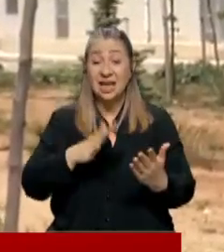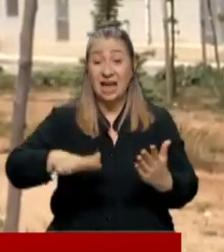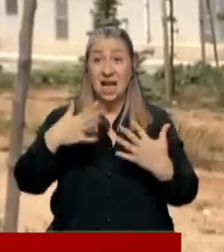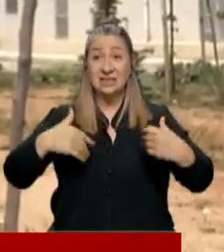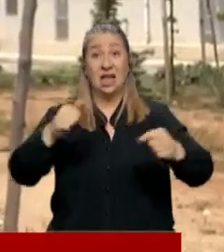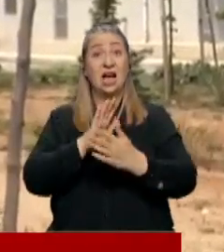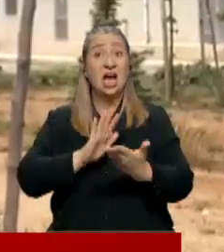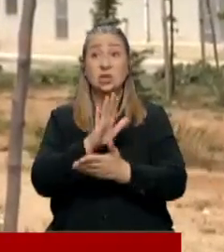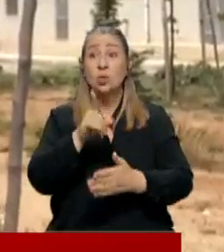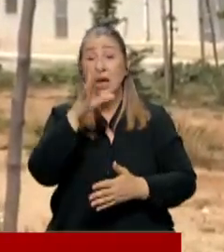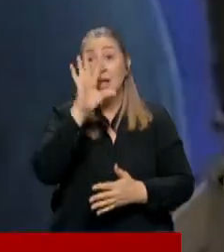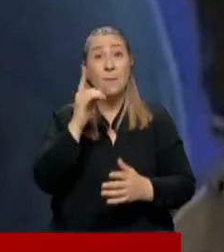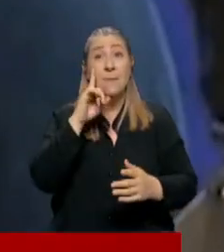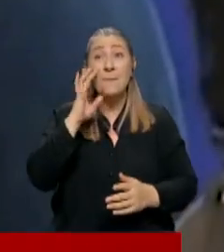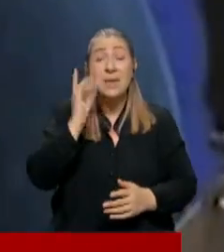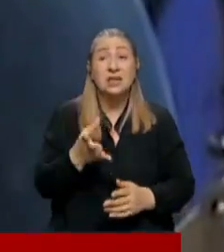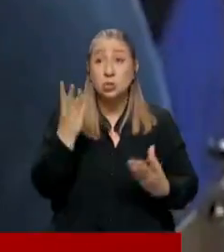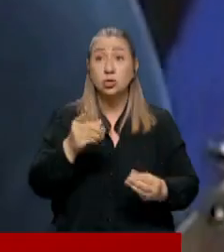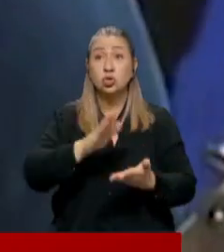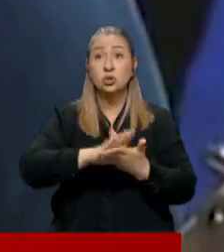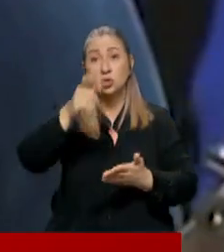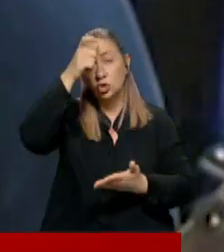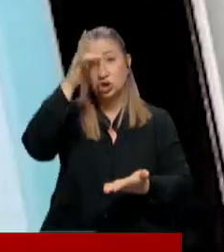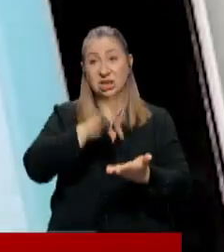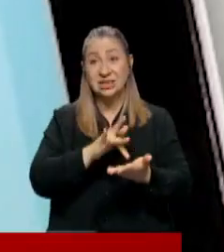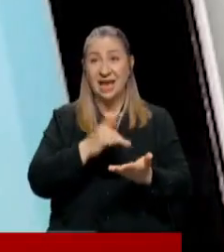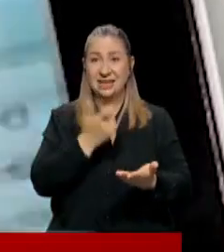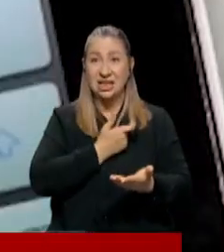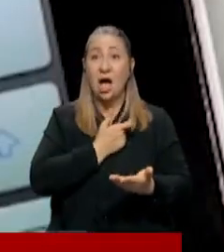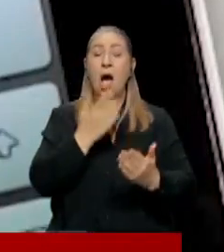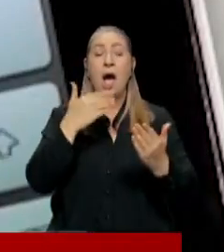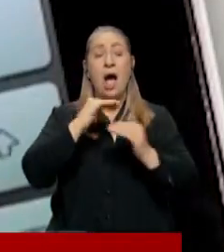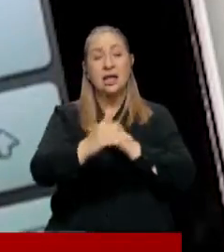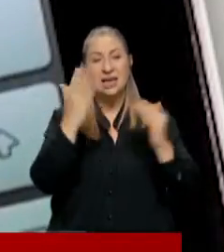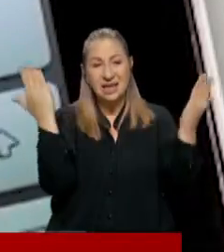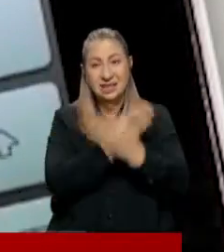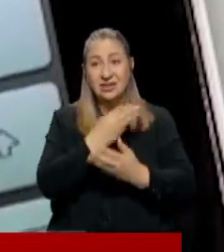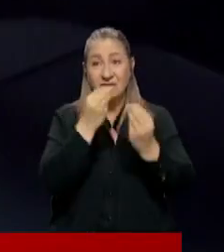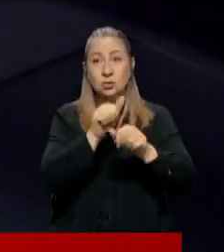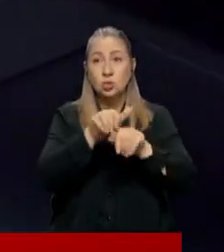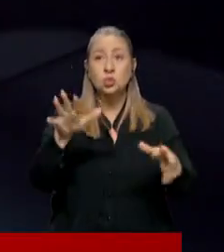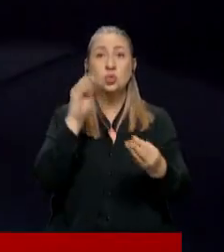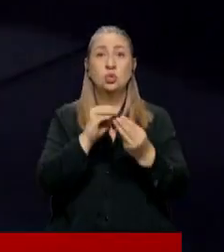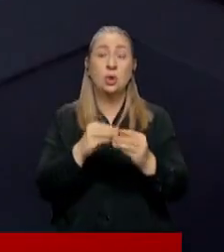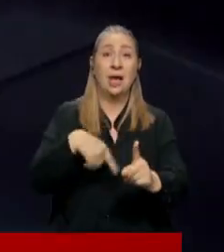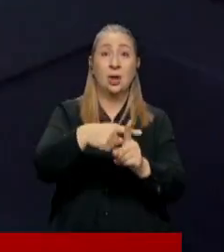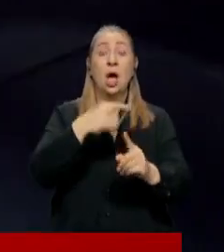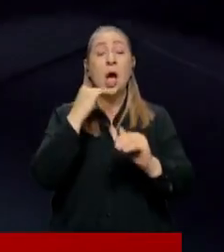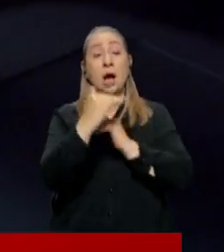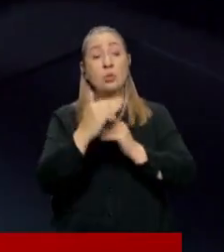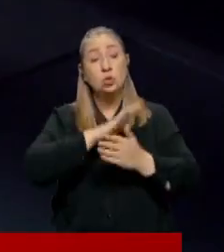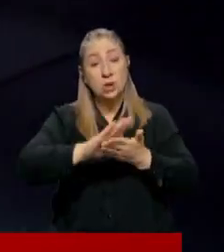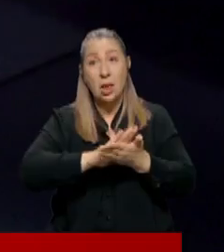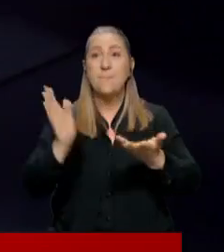sağlığa aykırı, bunu kim belirleyecek? Düzenlemeyle Türk Ceza Yasası'na halkı yanıltıcı bilgiye alenen yayma suçu ekleniyor. Kamu düzenini ve